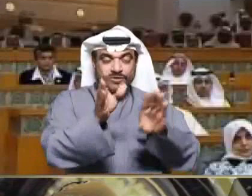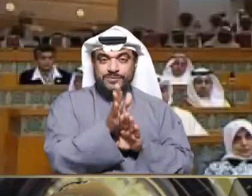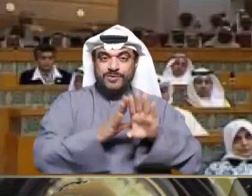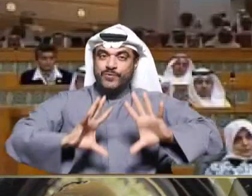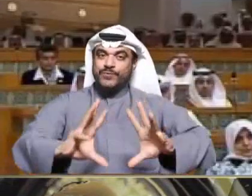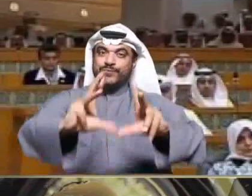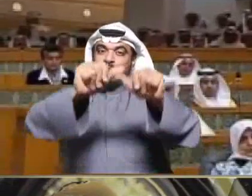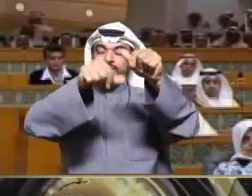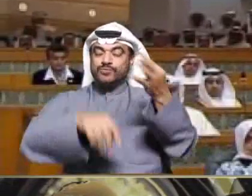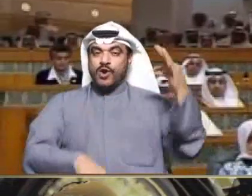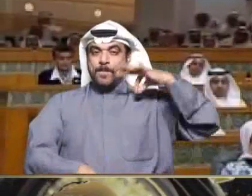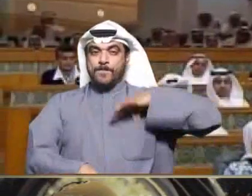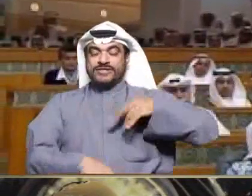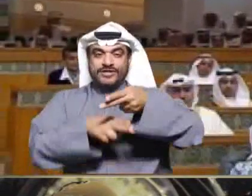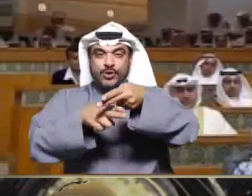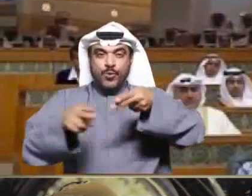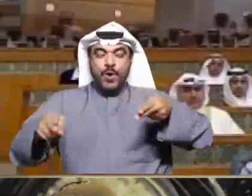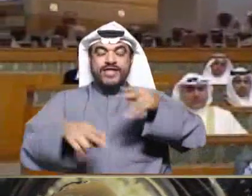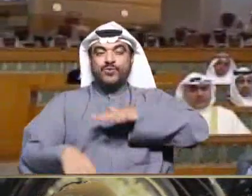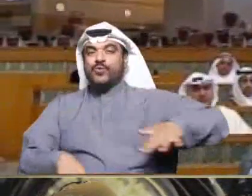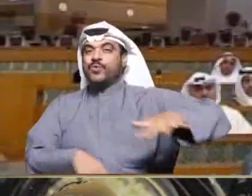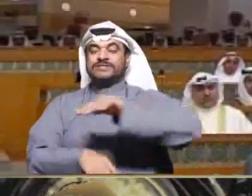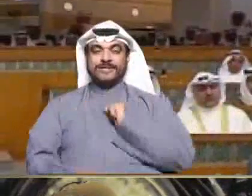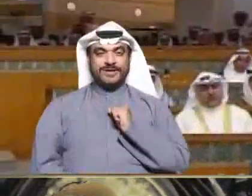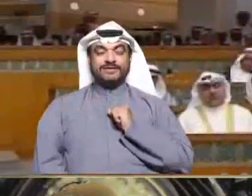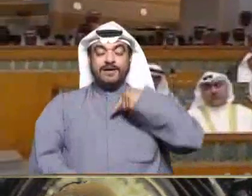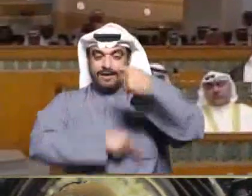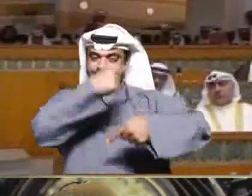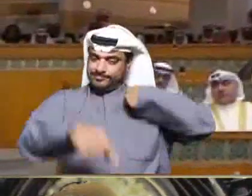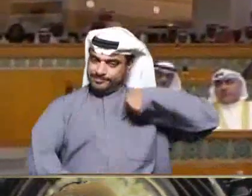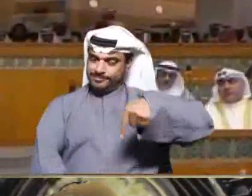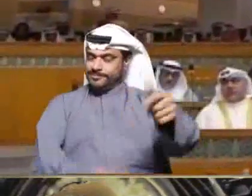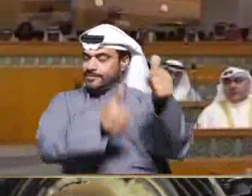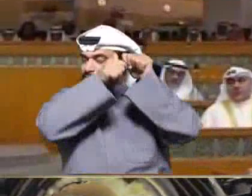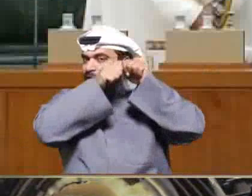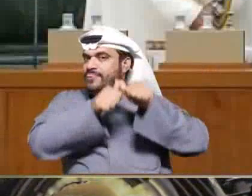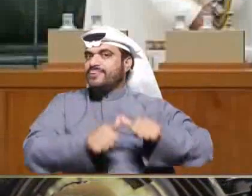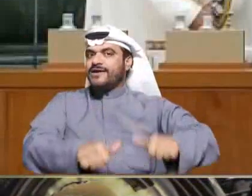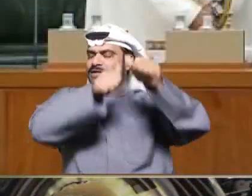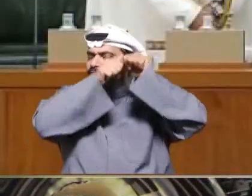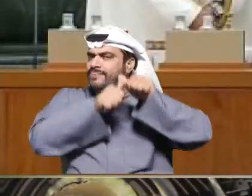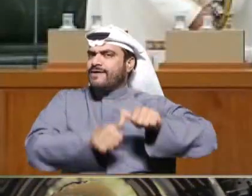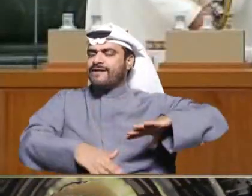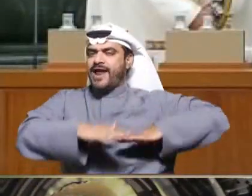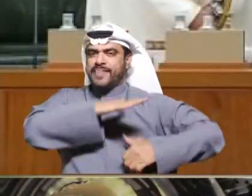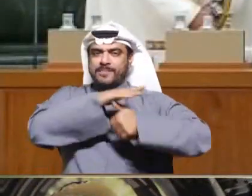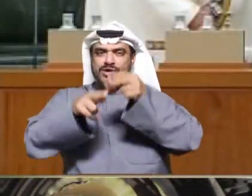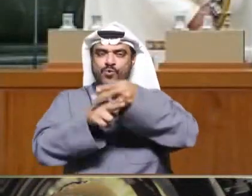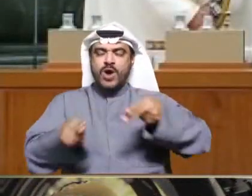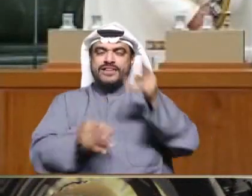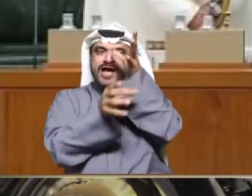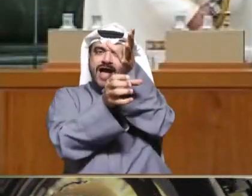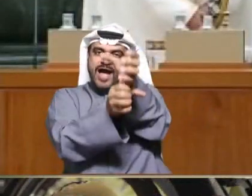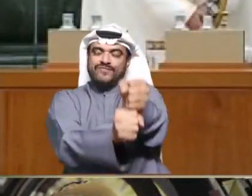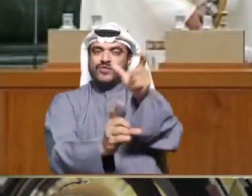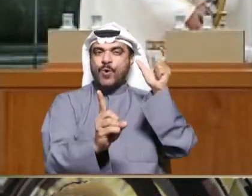الكويت وشعبها. لطالما كانت وما تزال الكلمات والخطابات السامية لحضرة صاحب السمو أمير البلاد